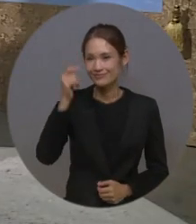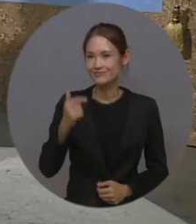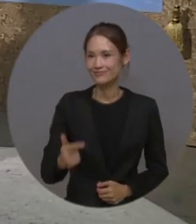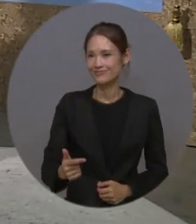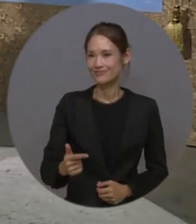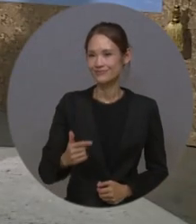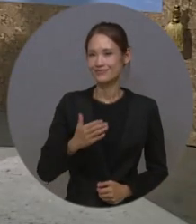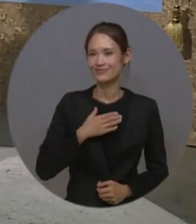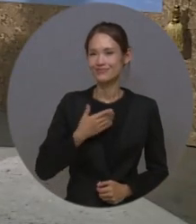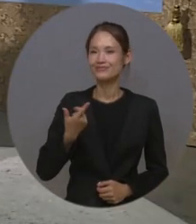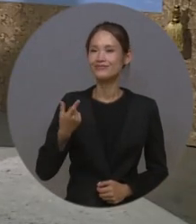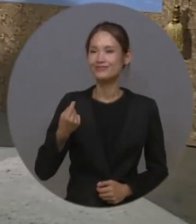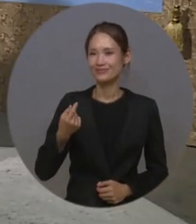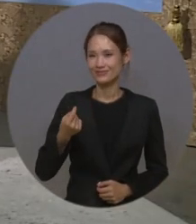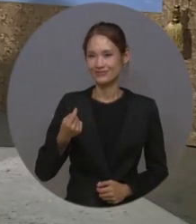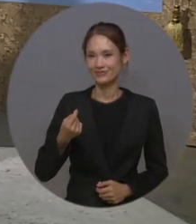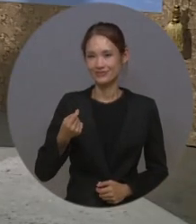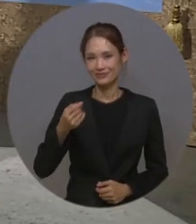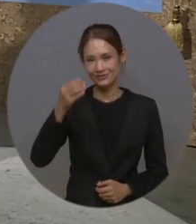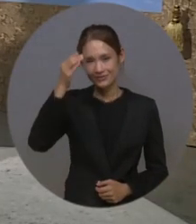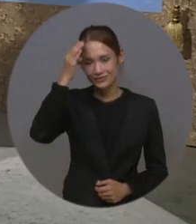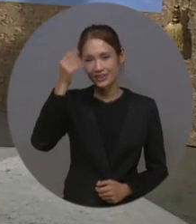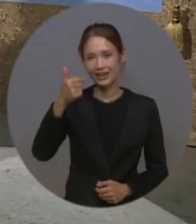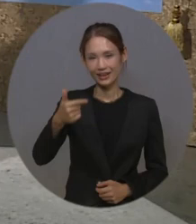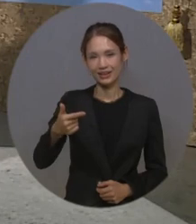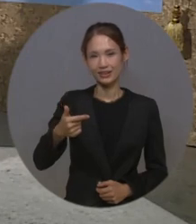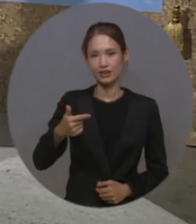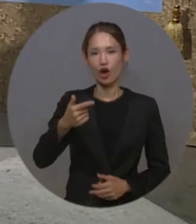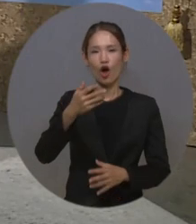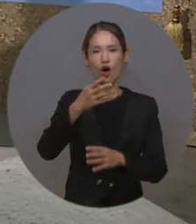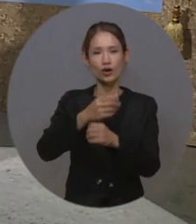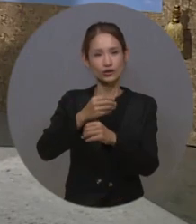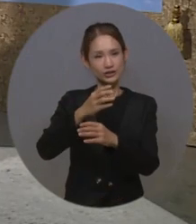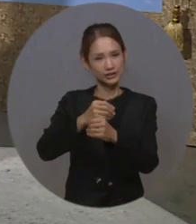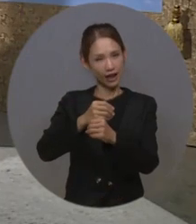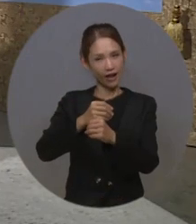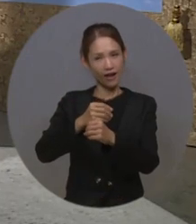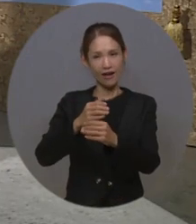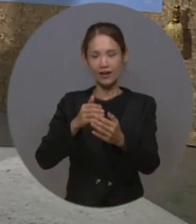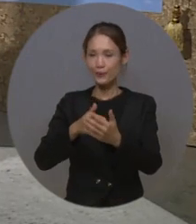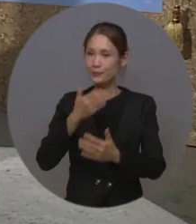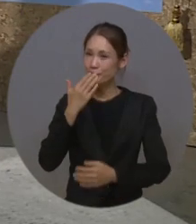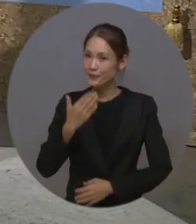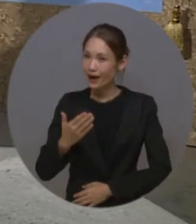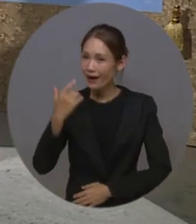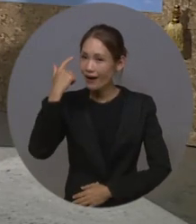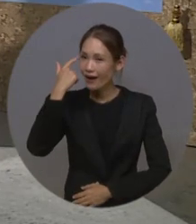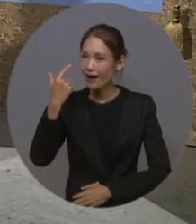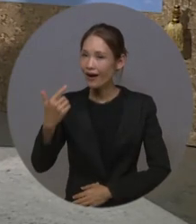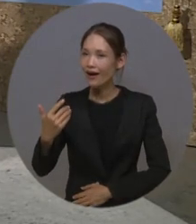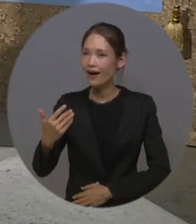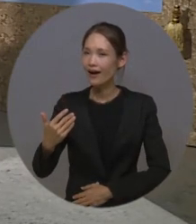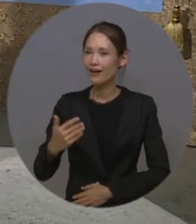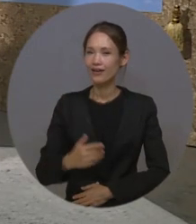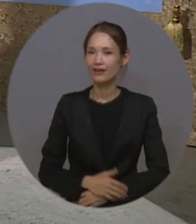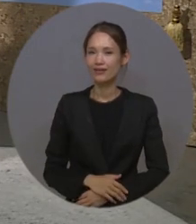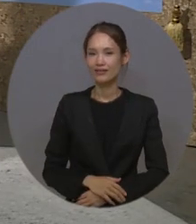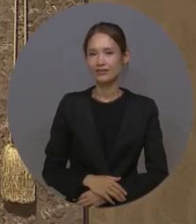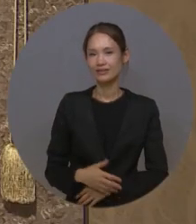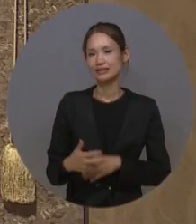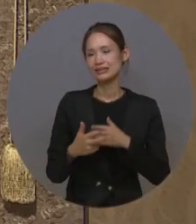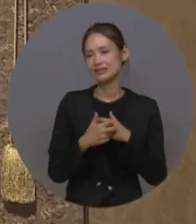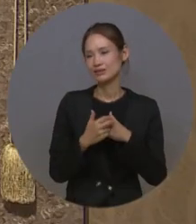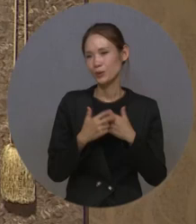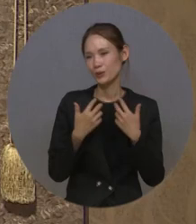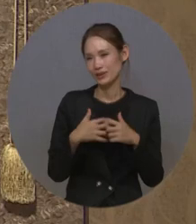네. 저도 마찬가지로 기대가 큽니다. 언제쯤이면 만날 수 있을까요? 이게 또 의료기기다